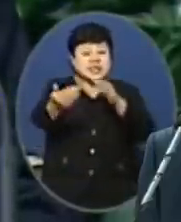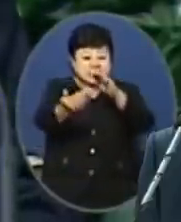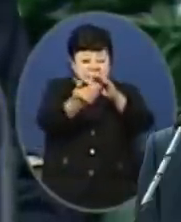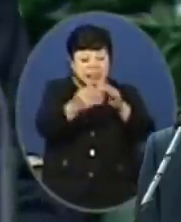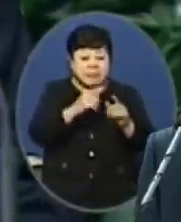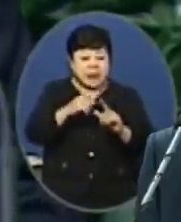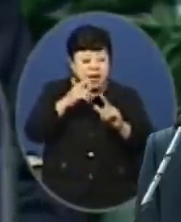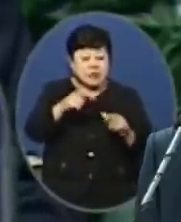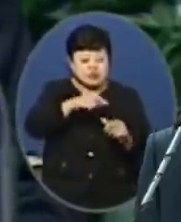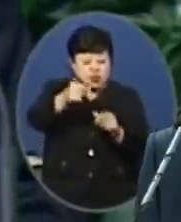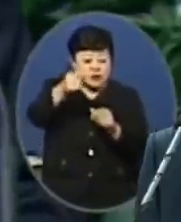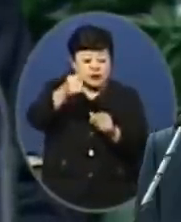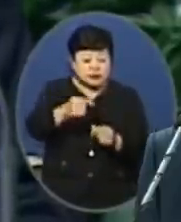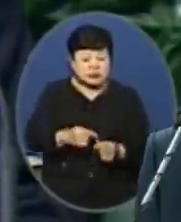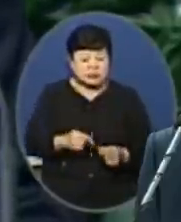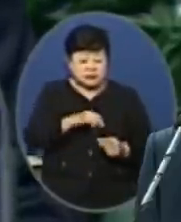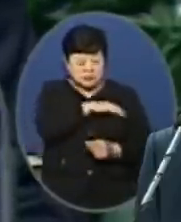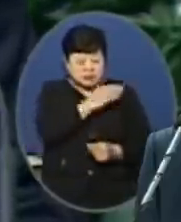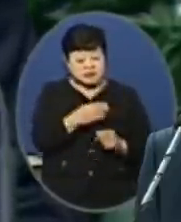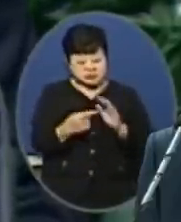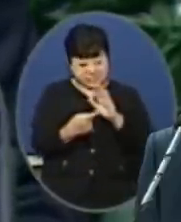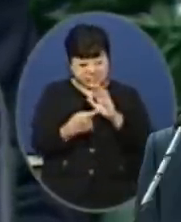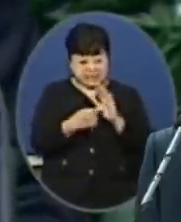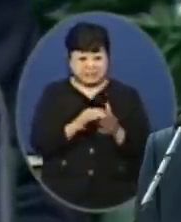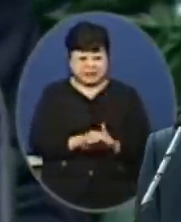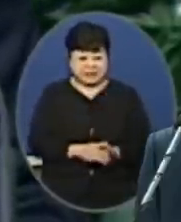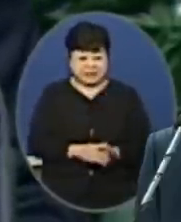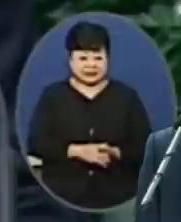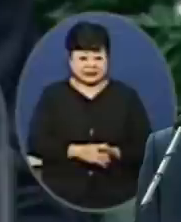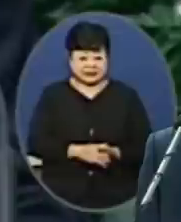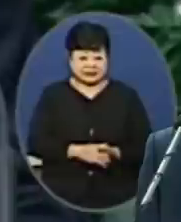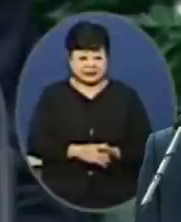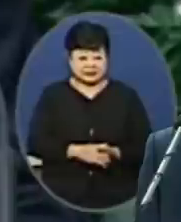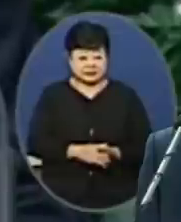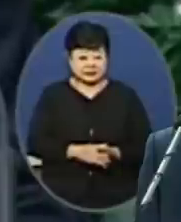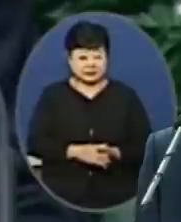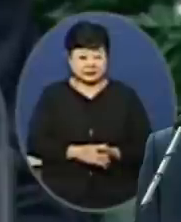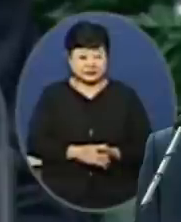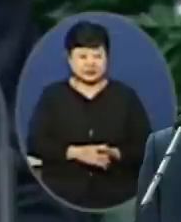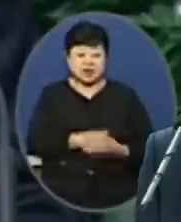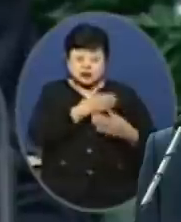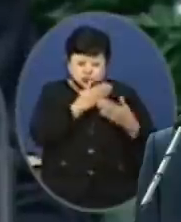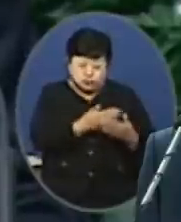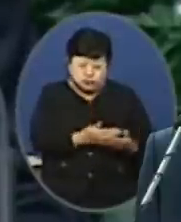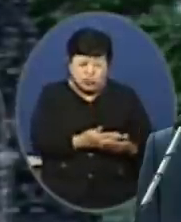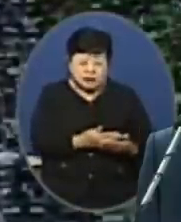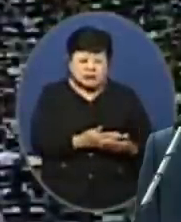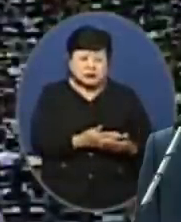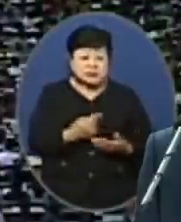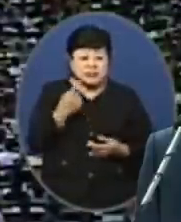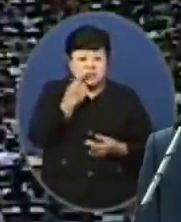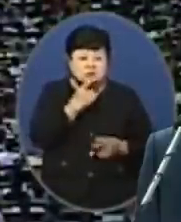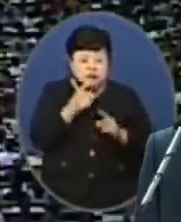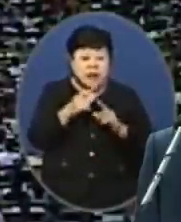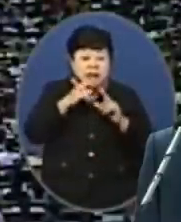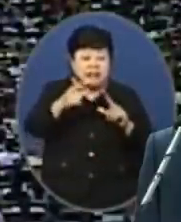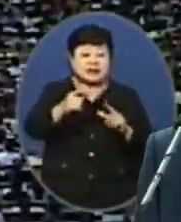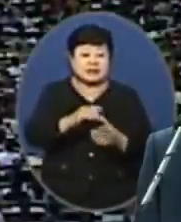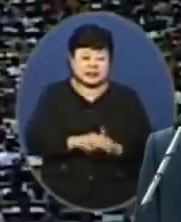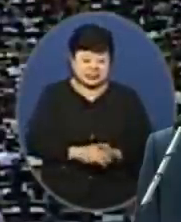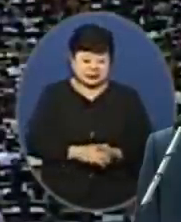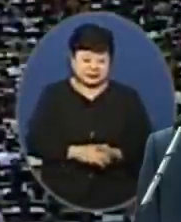하면은 구원의 능력이 나타나는 것입니다. 굉장히 중요한 것이 입술로 말을 하는